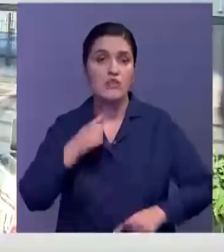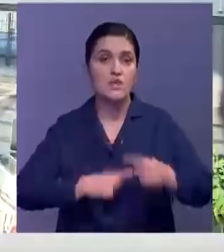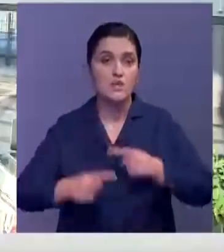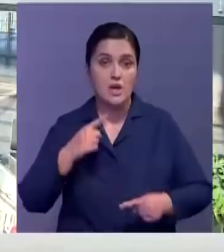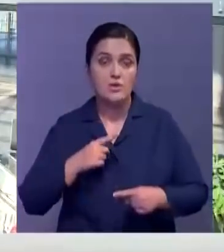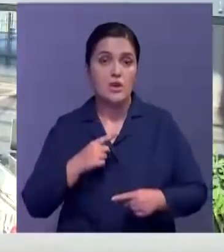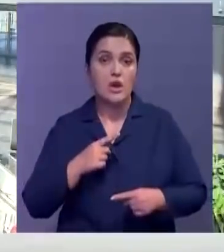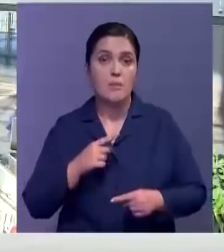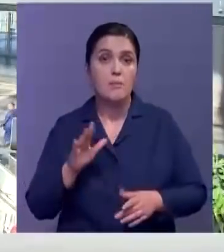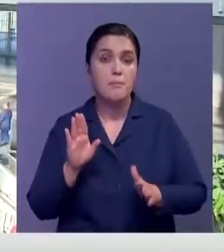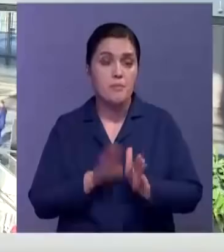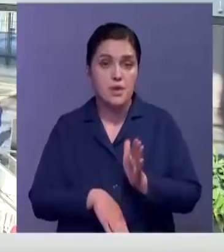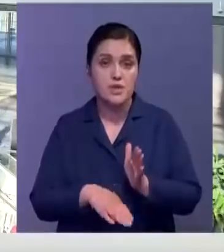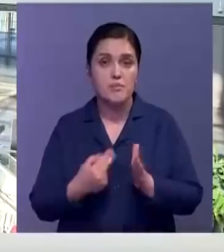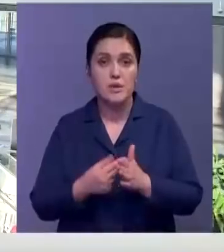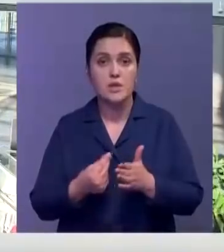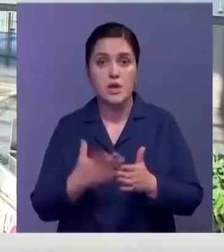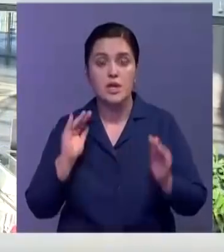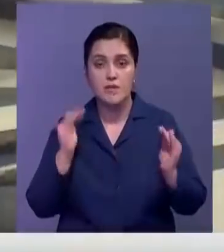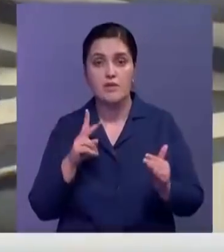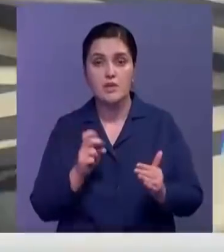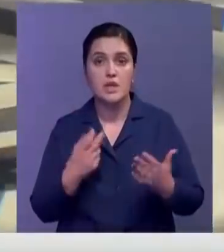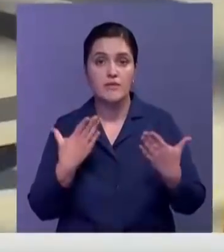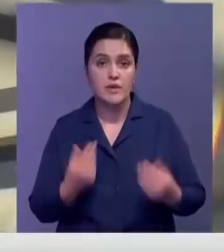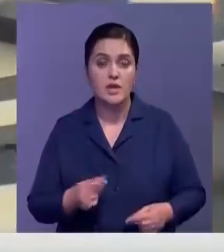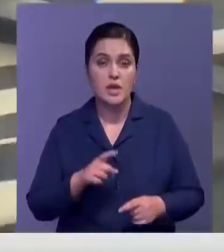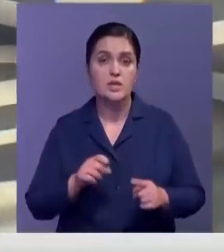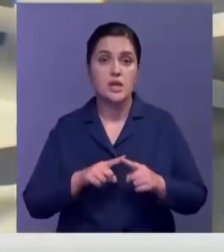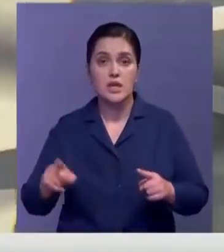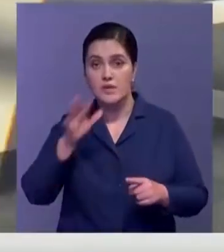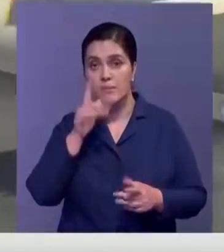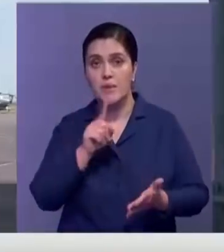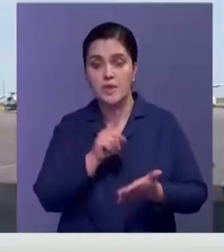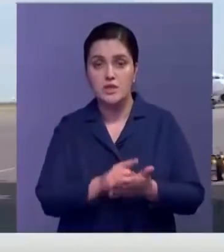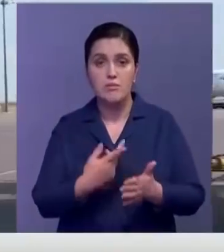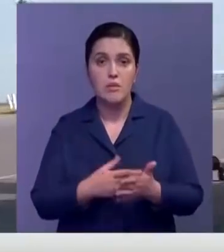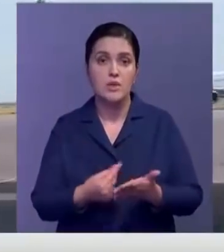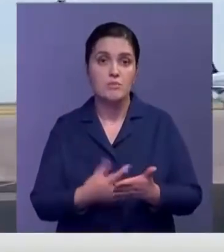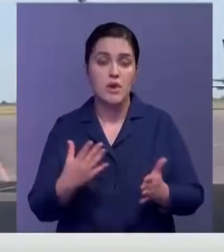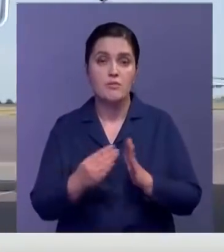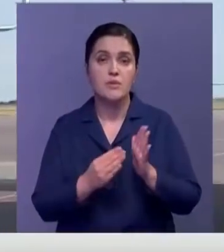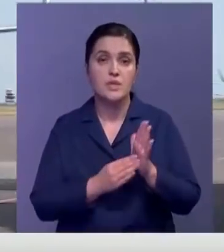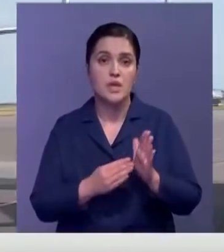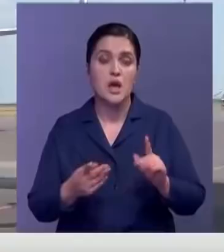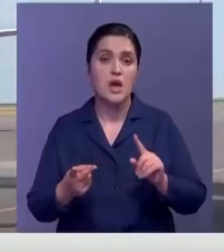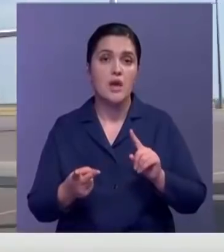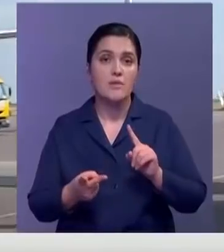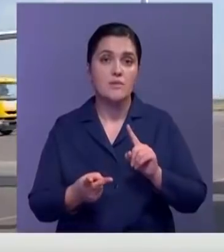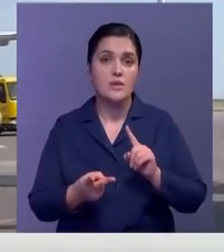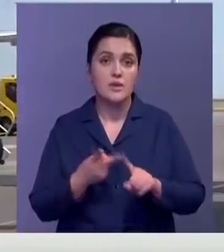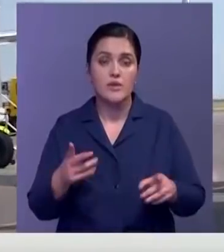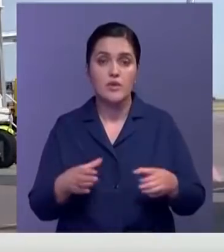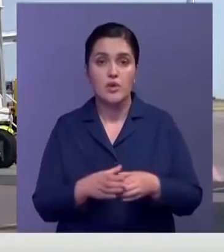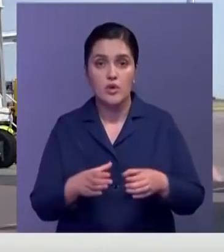будут изолированы на 2 дня. За это время они должны пройти тестирование. В список стран второй категории входит